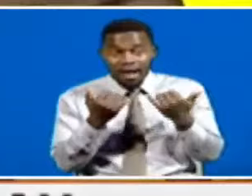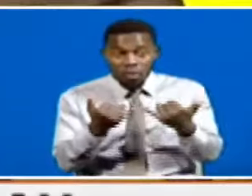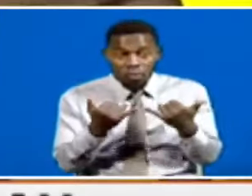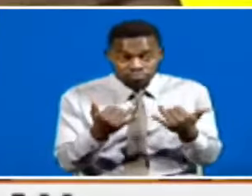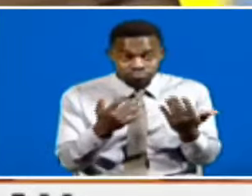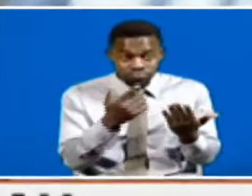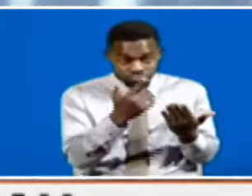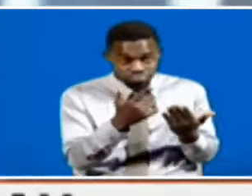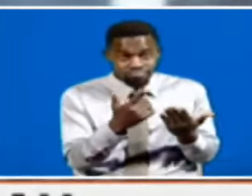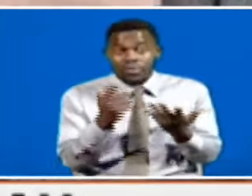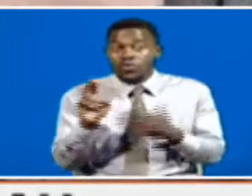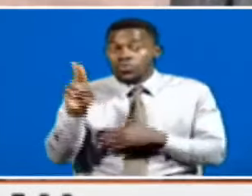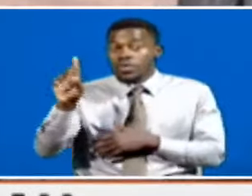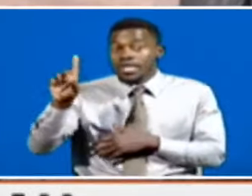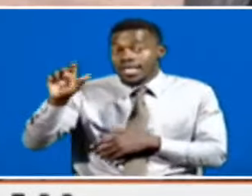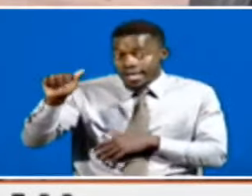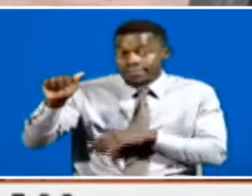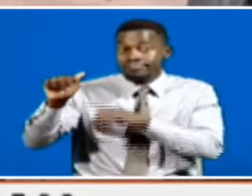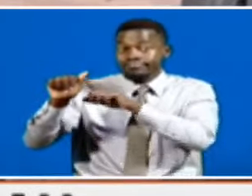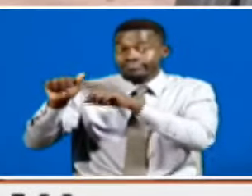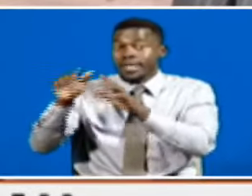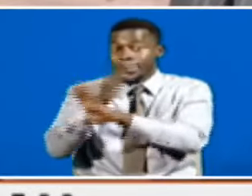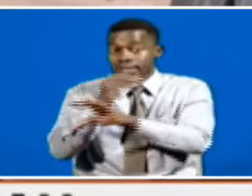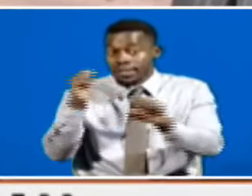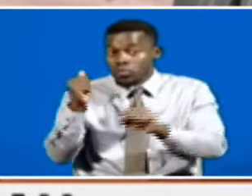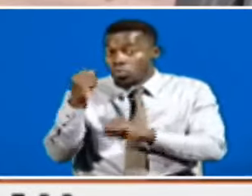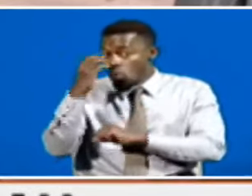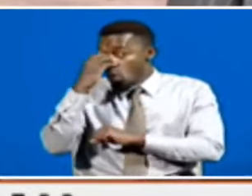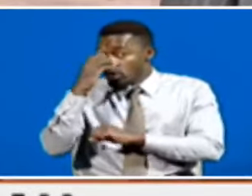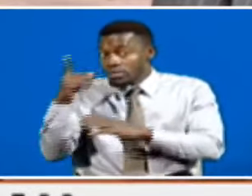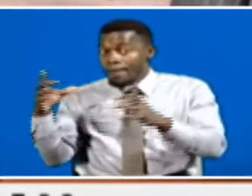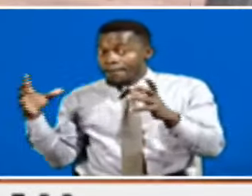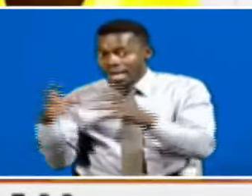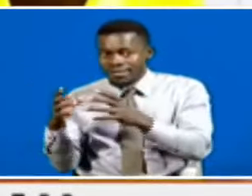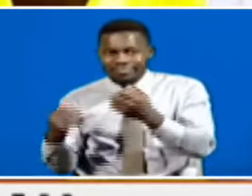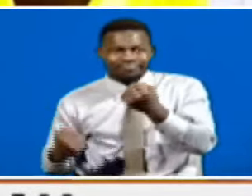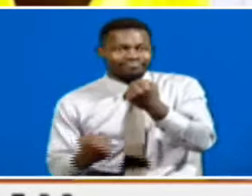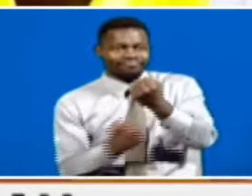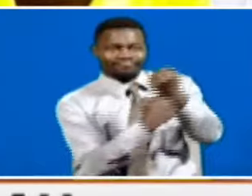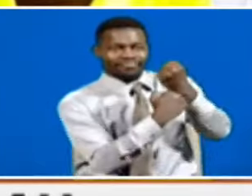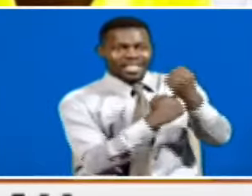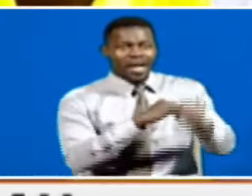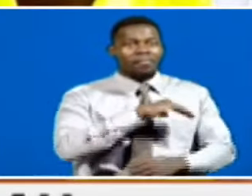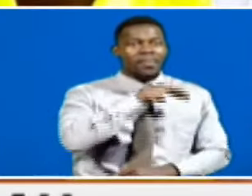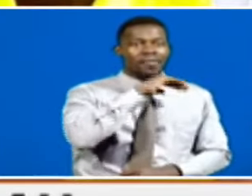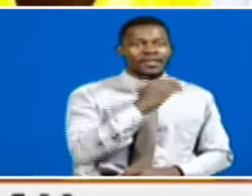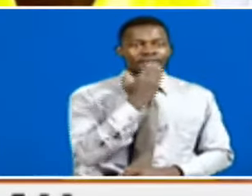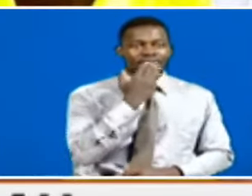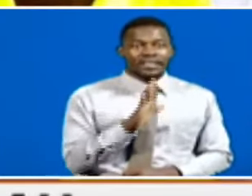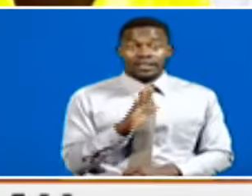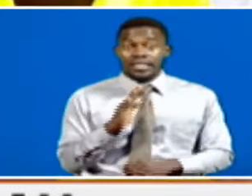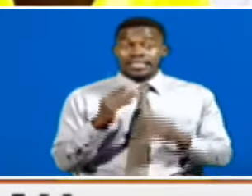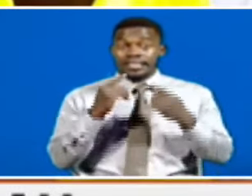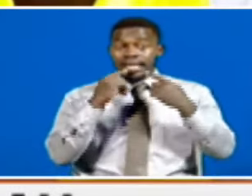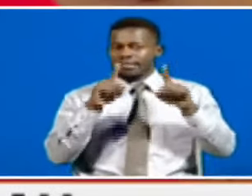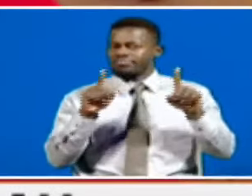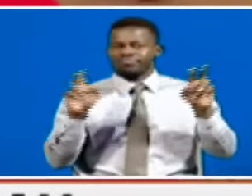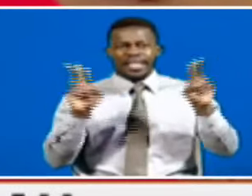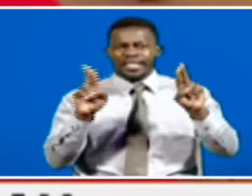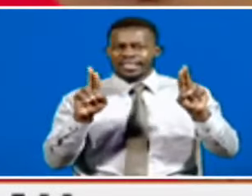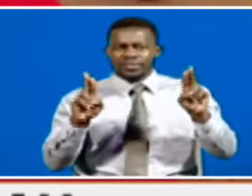chake cha Rais William Ruto cha UDA kimetilia pondo azma hiyo kwa kutangaza kuwa kitamuunga mkono